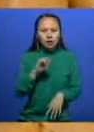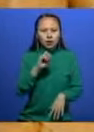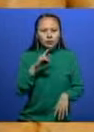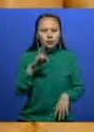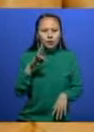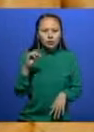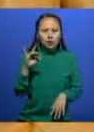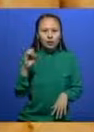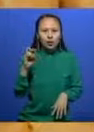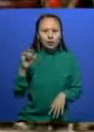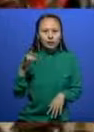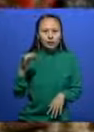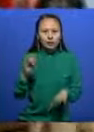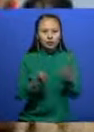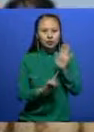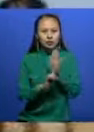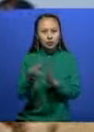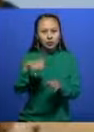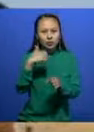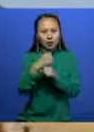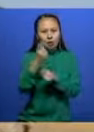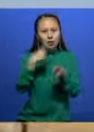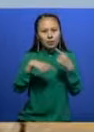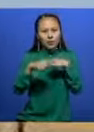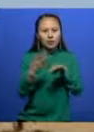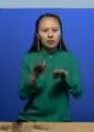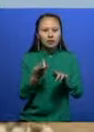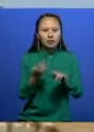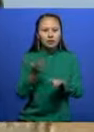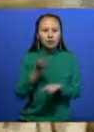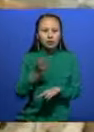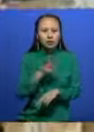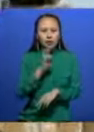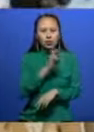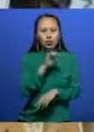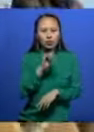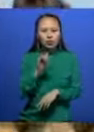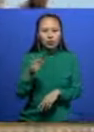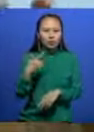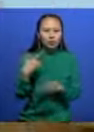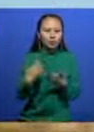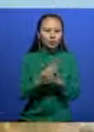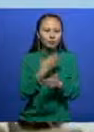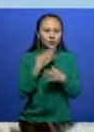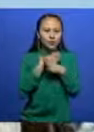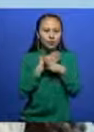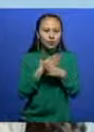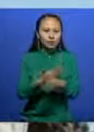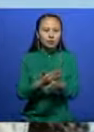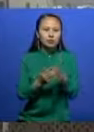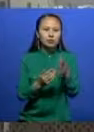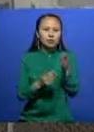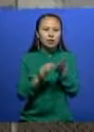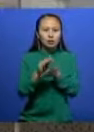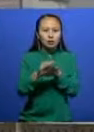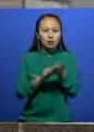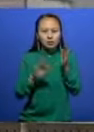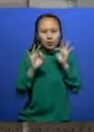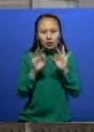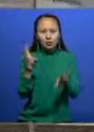президент Абдураббу Хадиге ел билігін қайтарып беру мақсатында жүргізіліп жатыр. Біріккен ұлттар ұйымының гуманитарлық көмек жөніндегі басқармасының